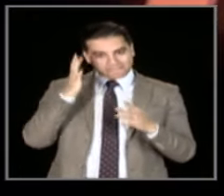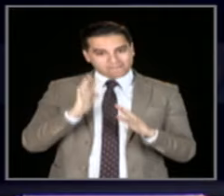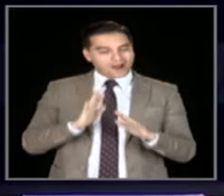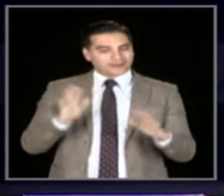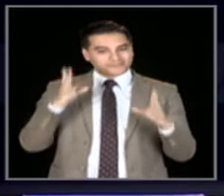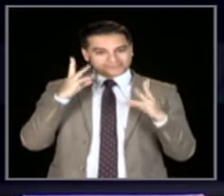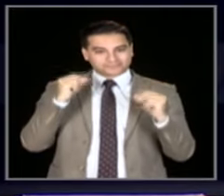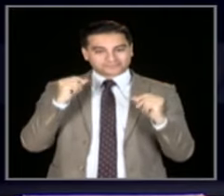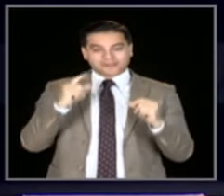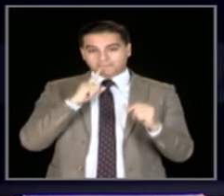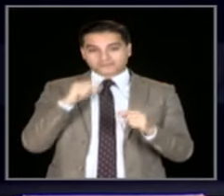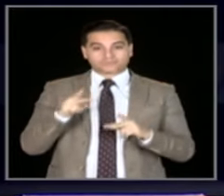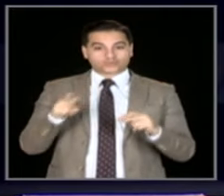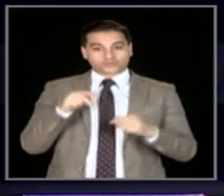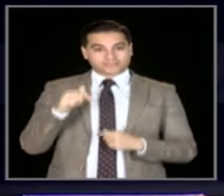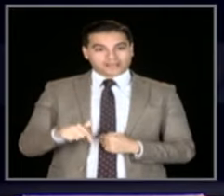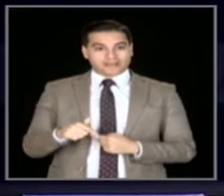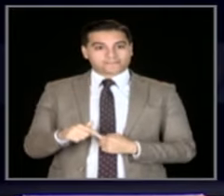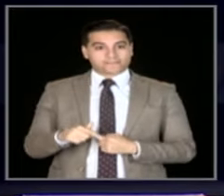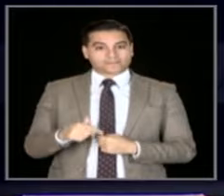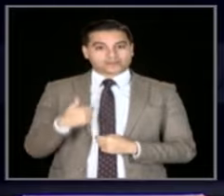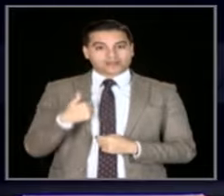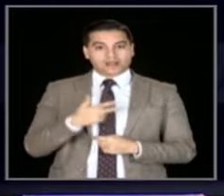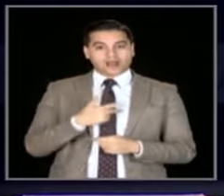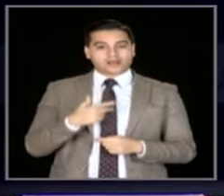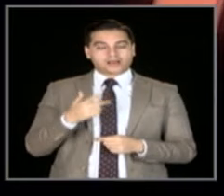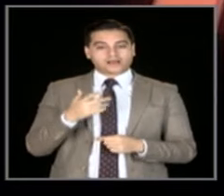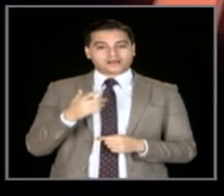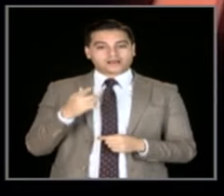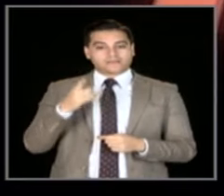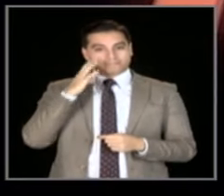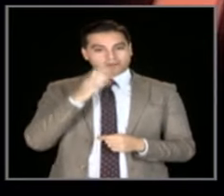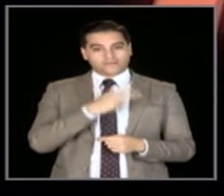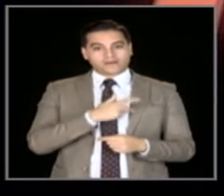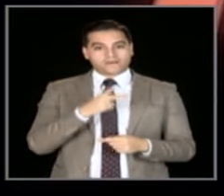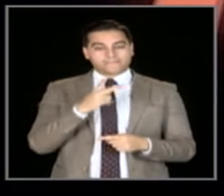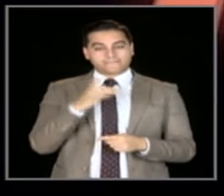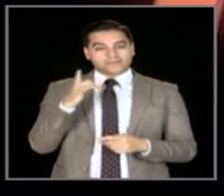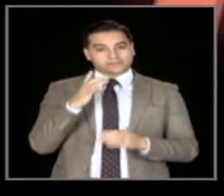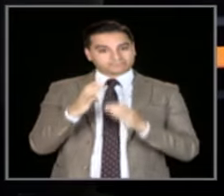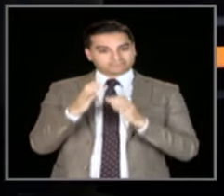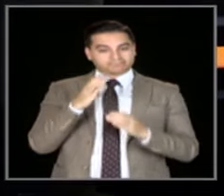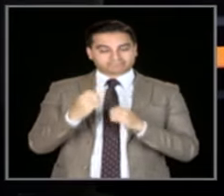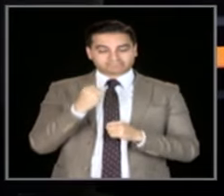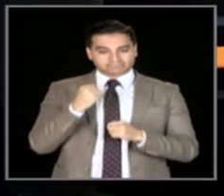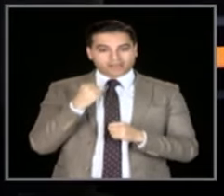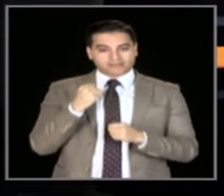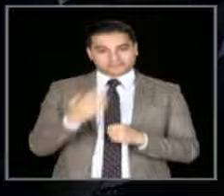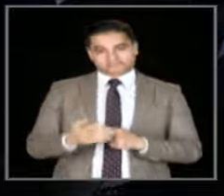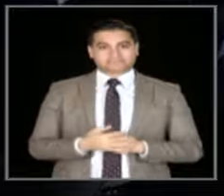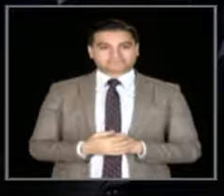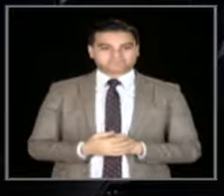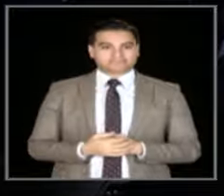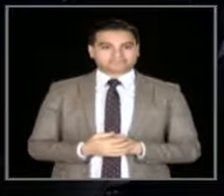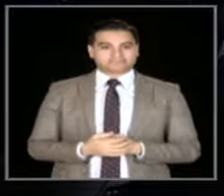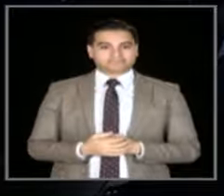فين. الموسم ده هديك لقب ميدو المنقذ. الحمد لله. فعلا